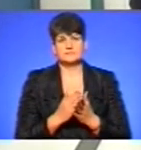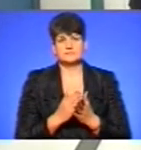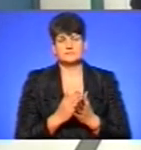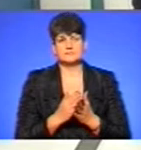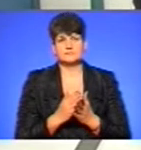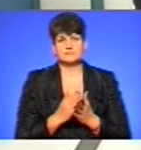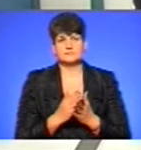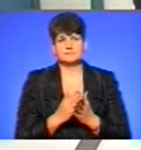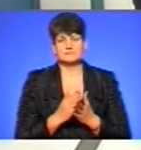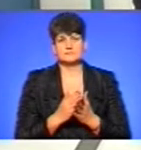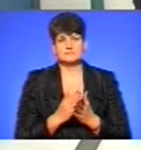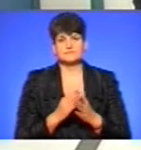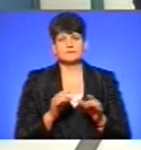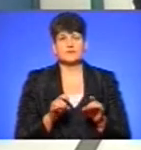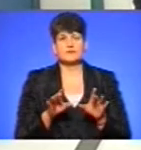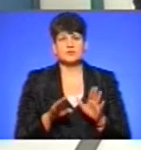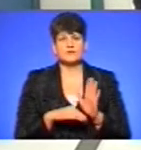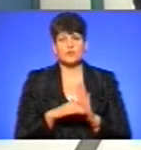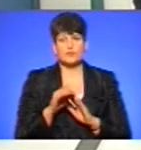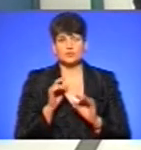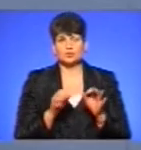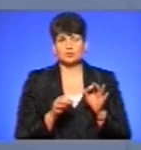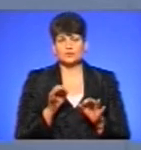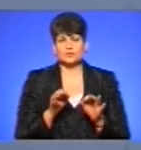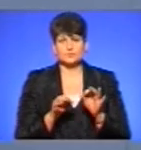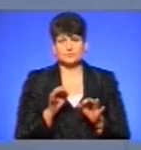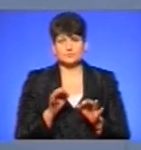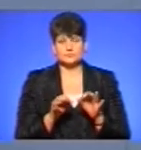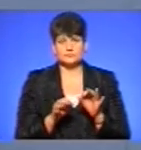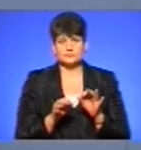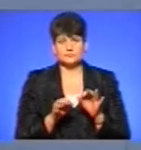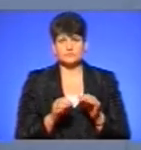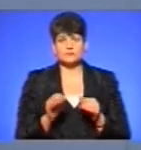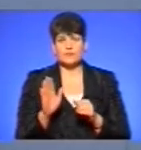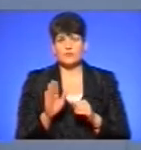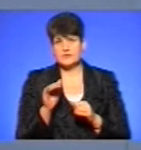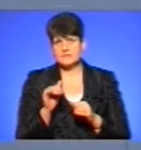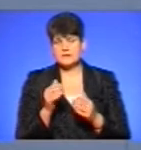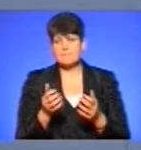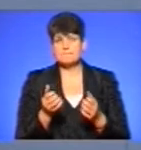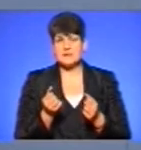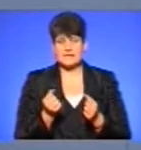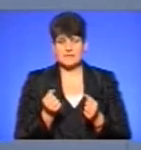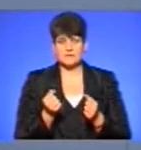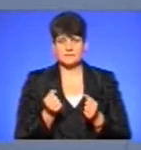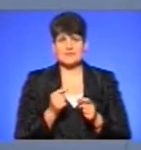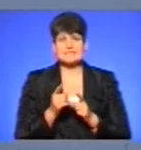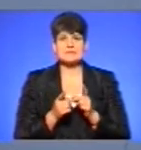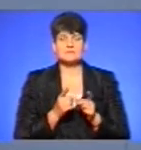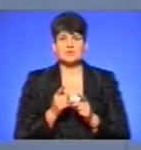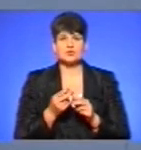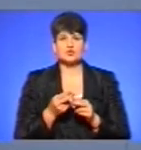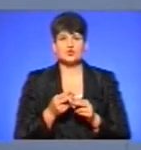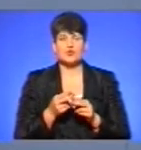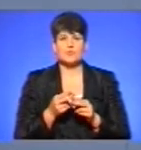щодо вирішення в Верховному суді, Палата Верховного суду в вересні місяці прийняла ці зміни щодо повернення